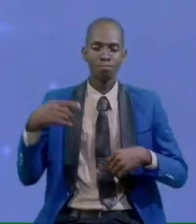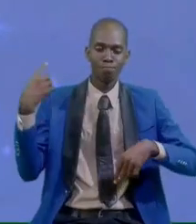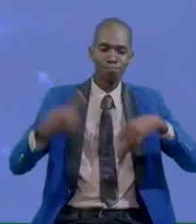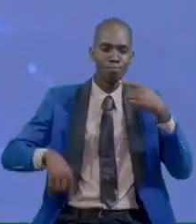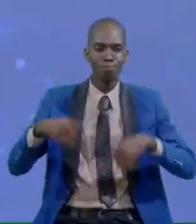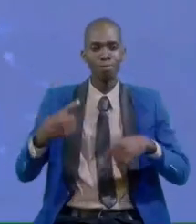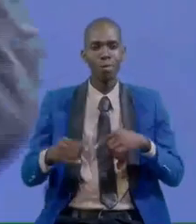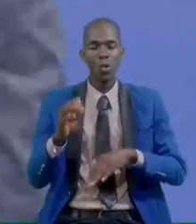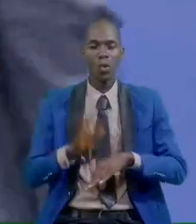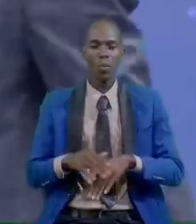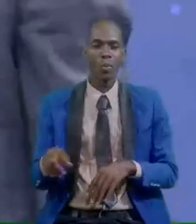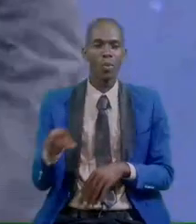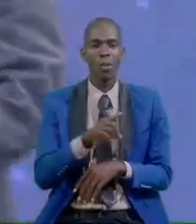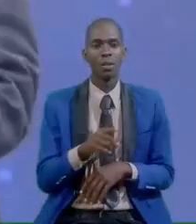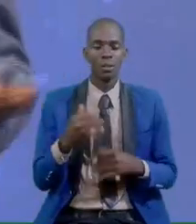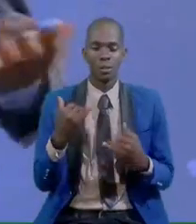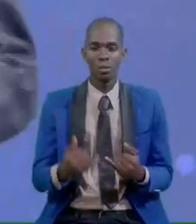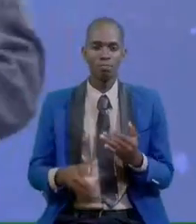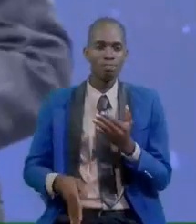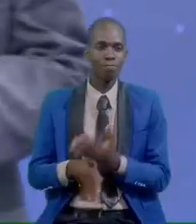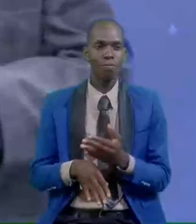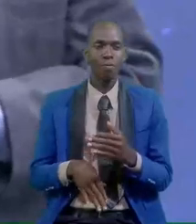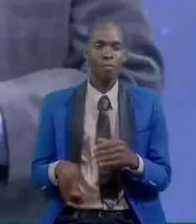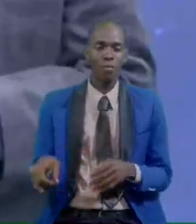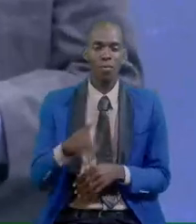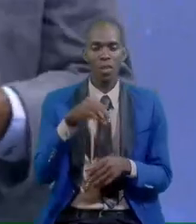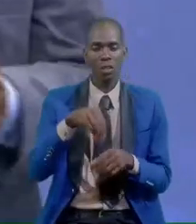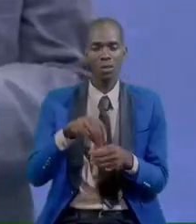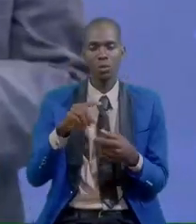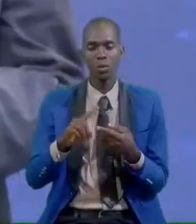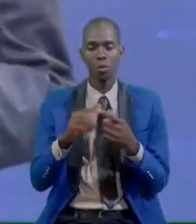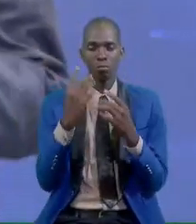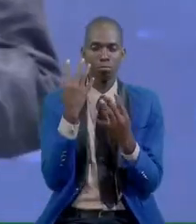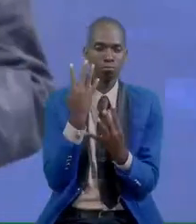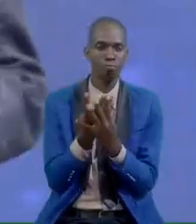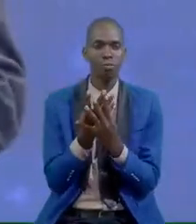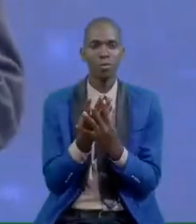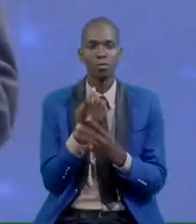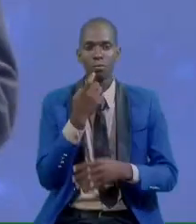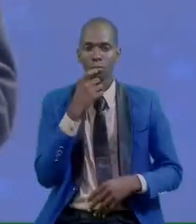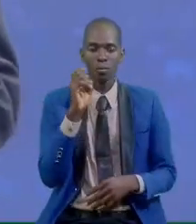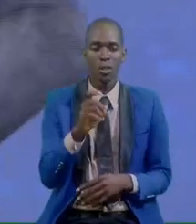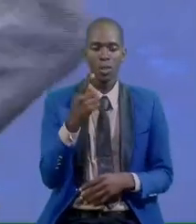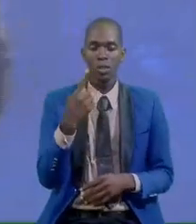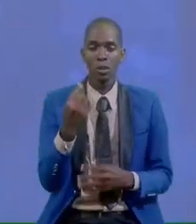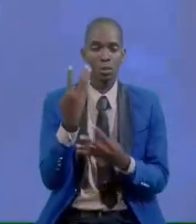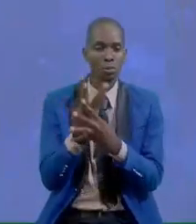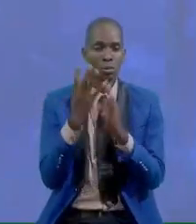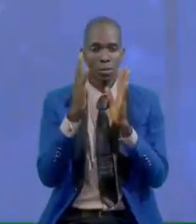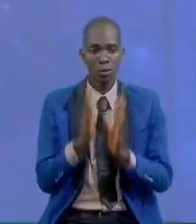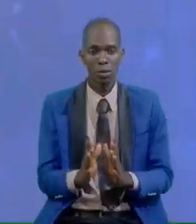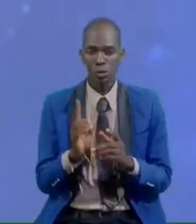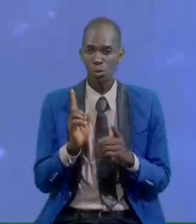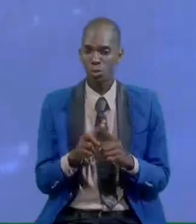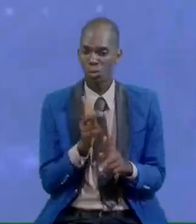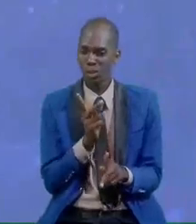Acte 16, 23. Après qu'on leur eut chargé de coups, ils les jetèrent en prison, en recommandant aux geôliers